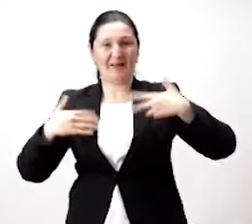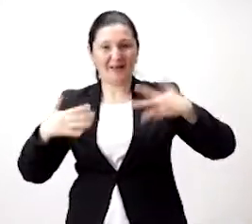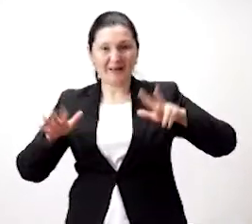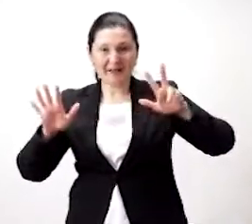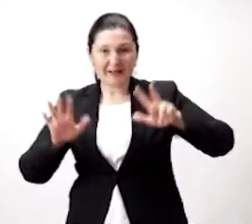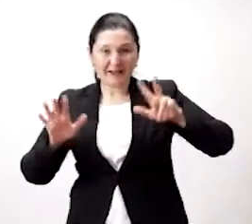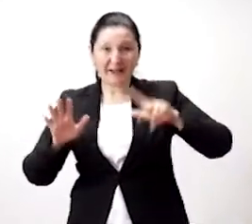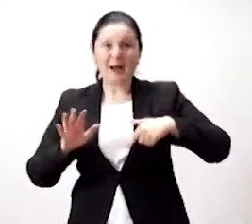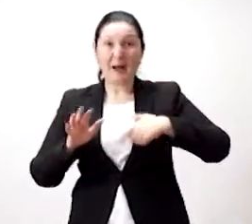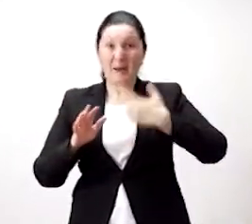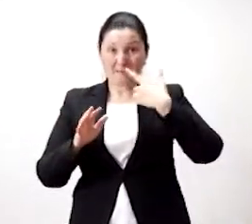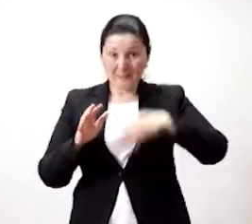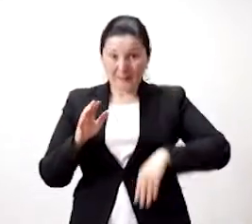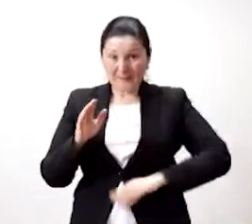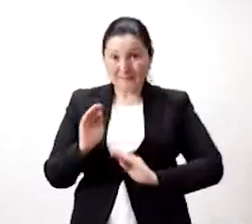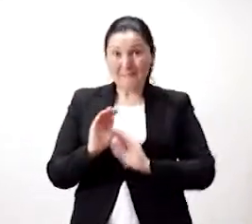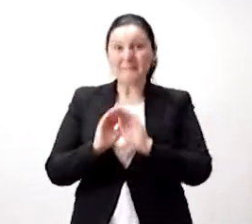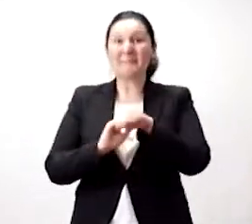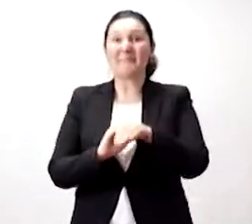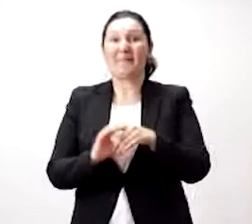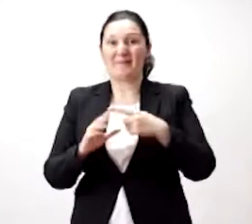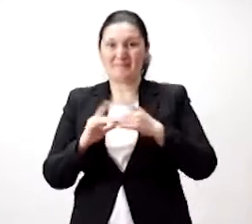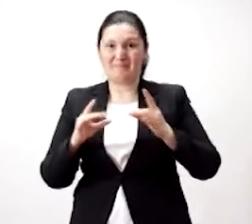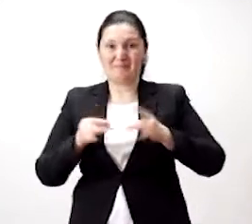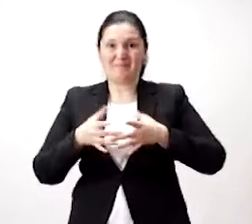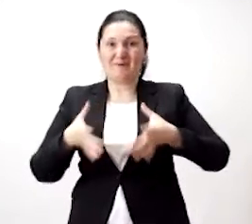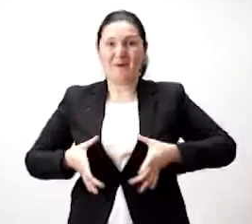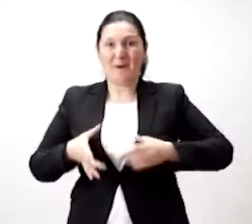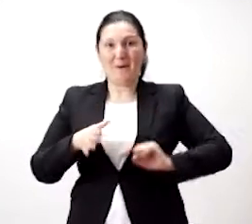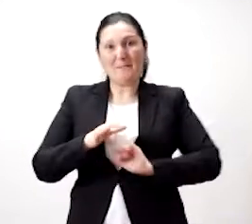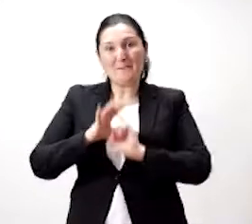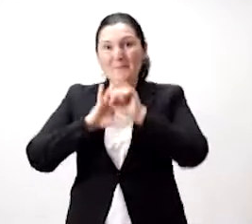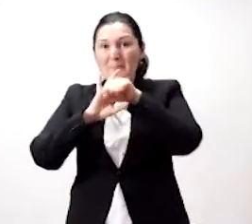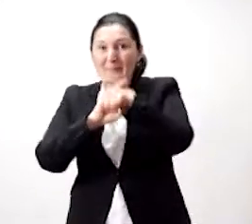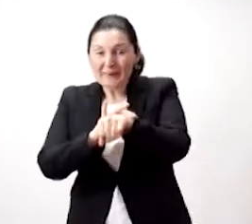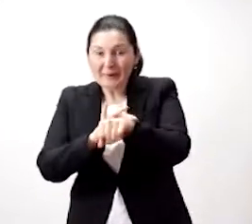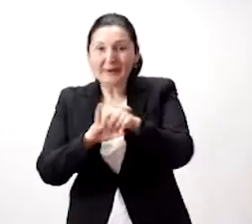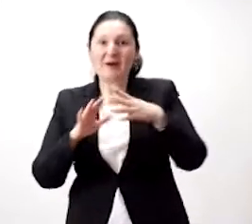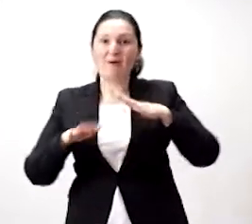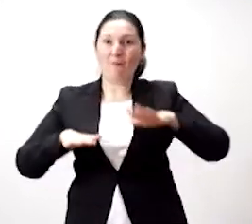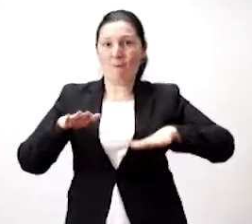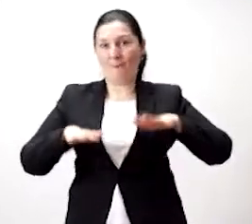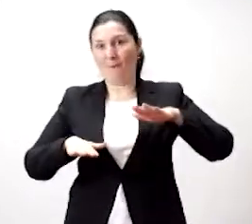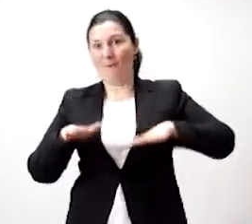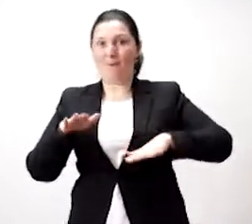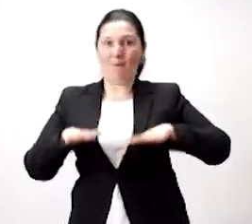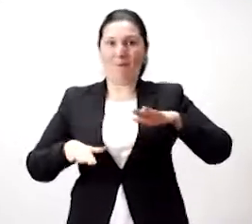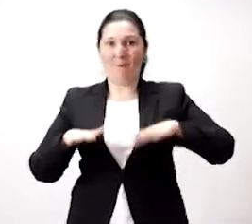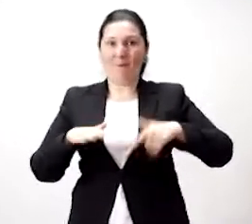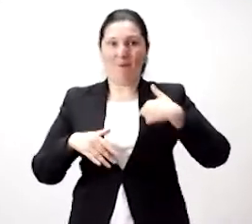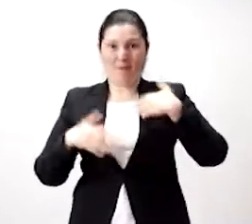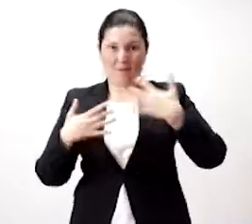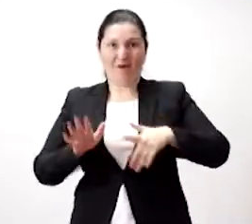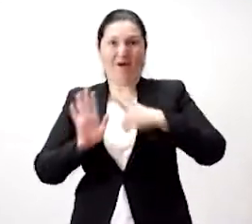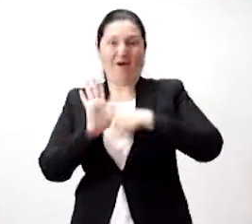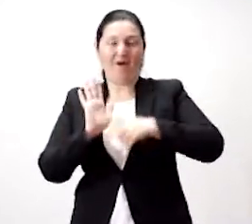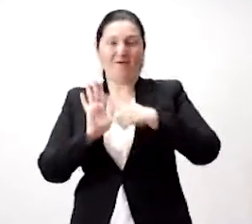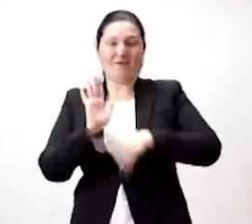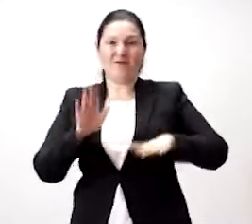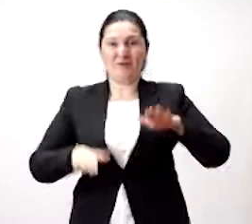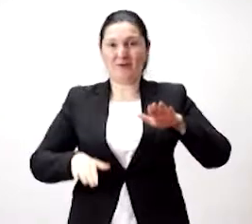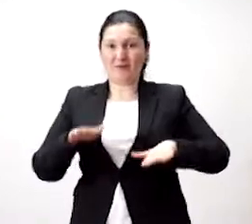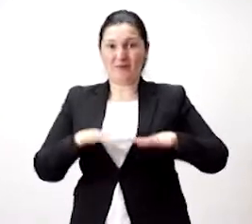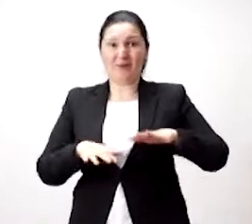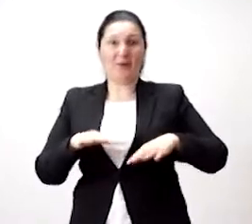аз гаҳвора халта берун мебароям. Акнун вазнамро месанҷам. Оҳо, 70 кило. Ба